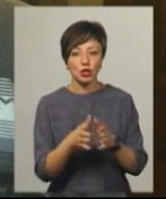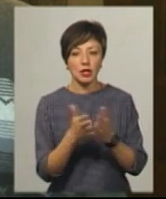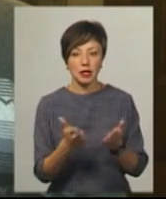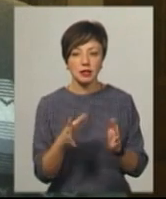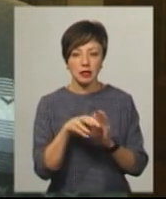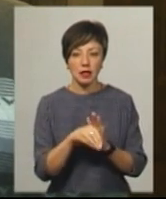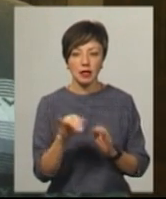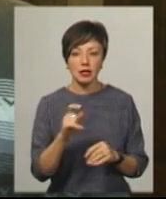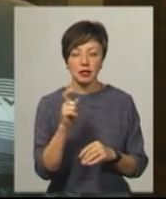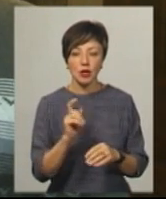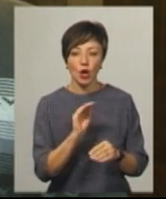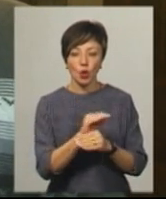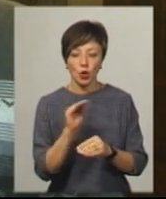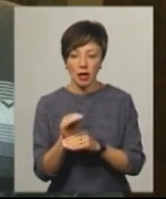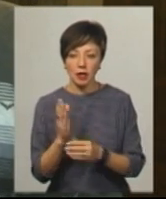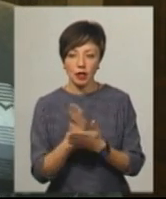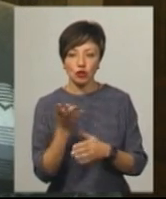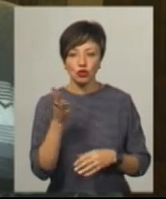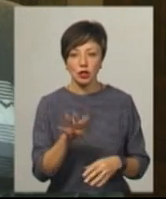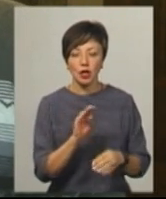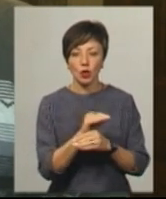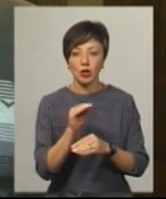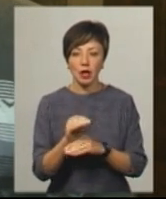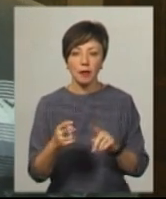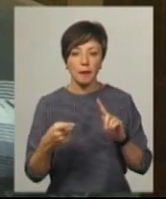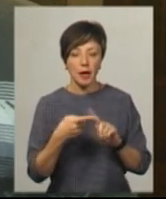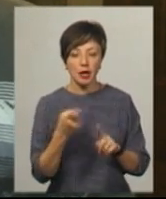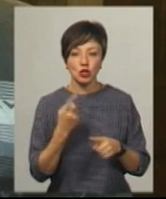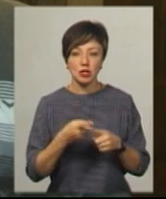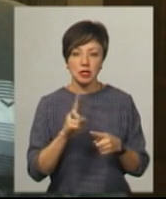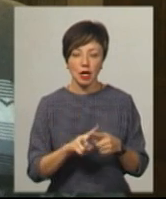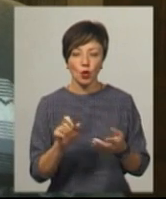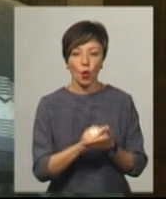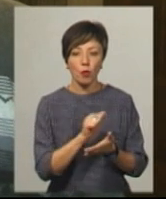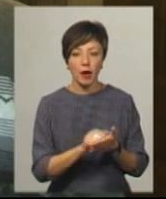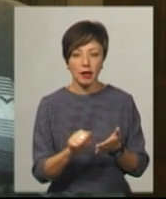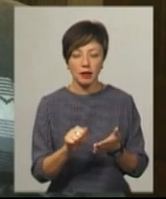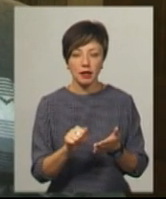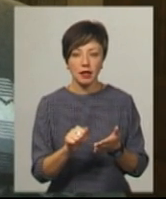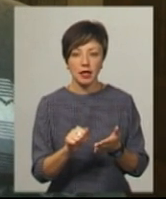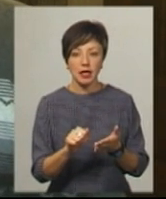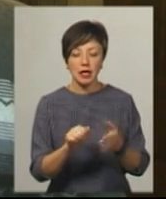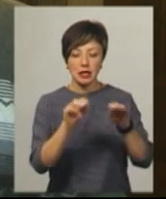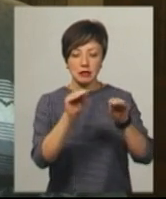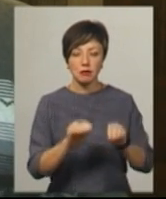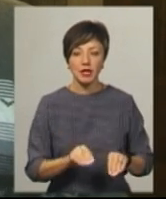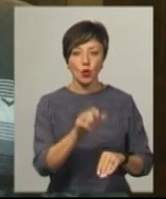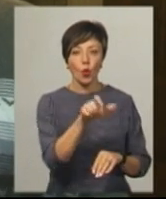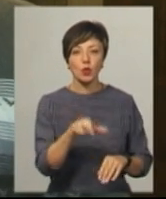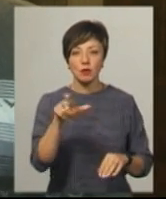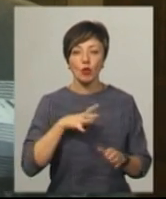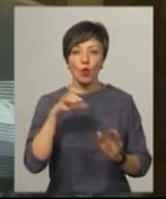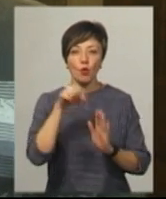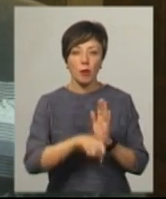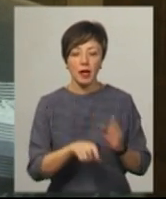складається із додатків. Є 4 додатки. Перший додаток – це документи, список осіб, які були вбиті під